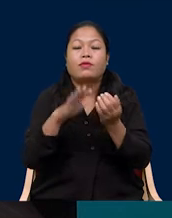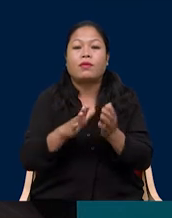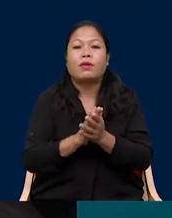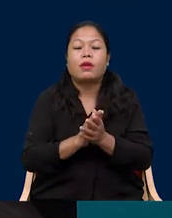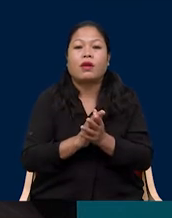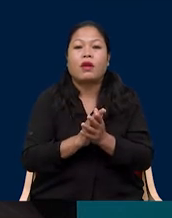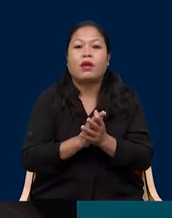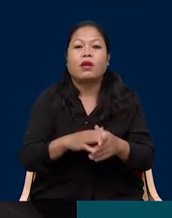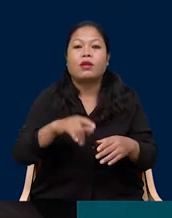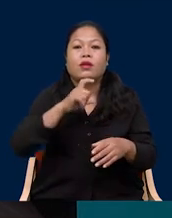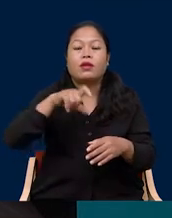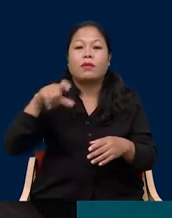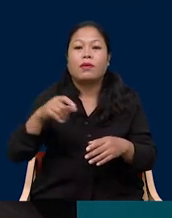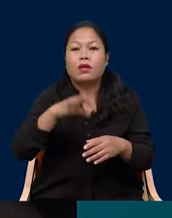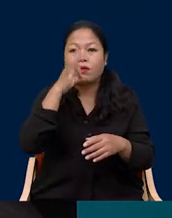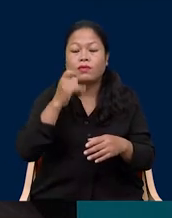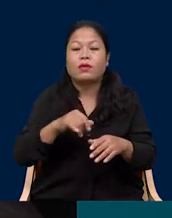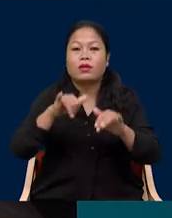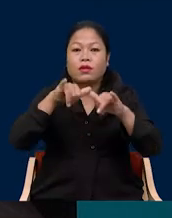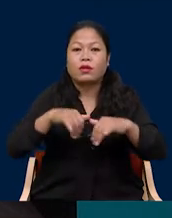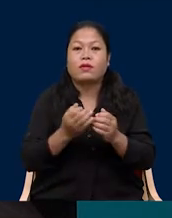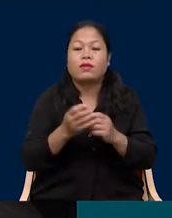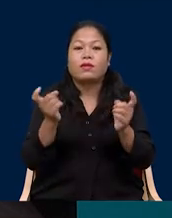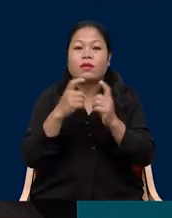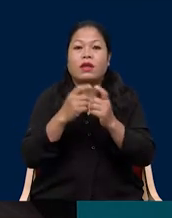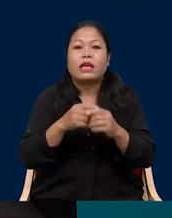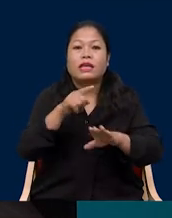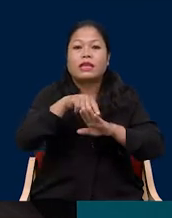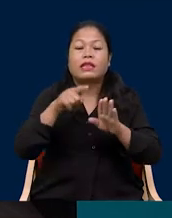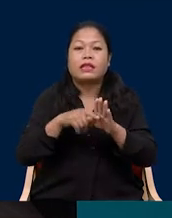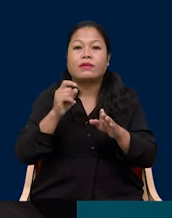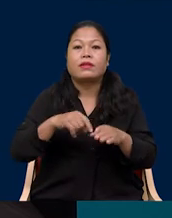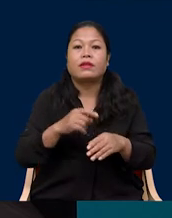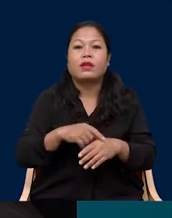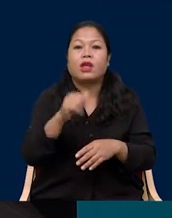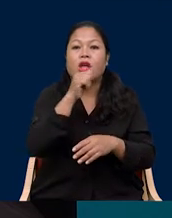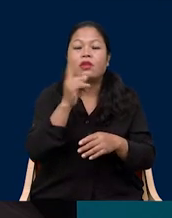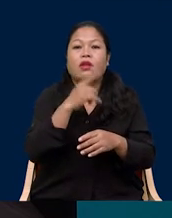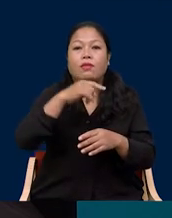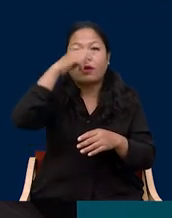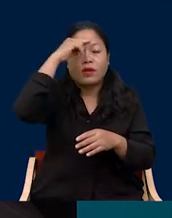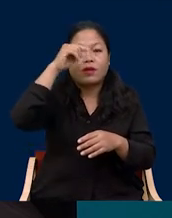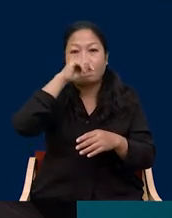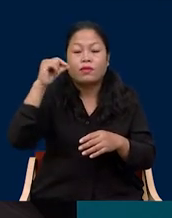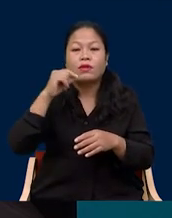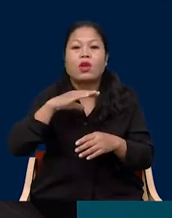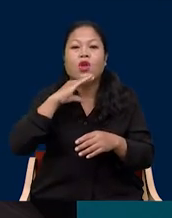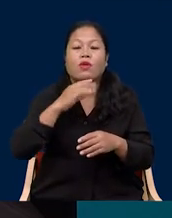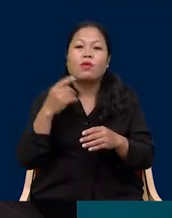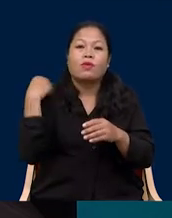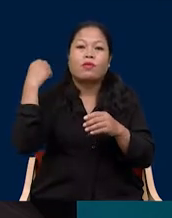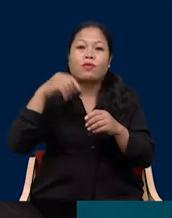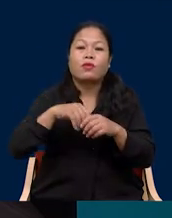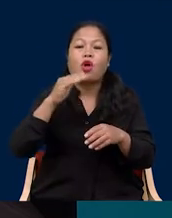लागि नेपालको एजेन्डा तथा तयारीको विषयमा छलफलका लागि नीति निर्माता, जलवायु विशेषज्ञ, युवाको